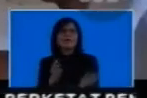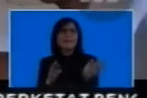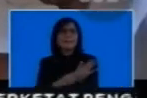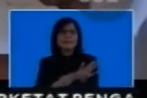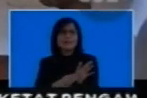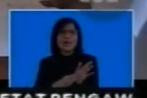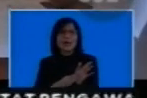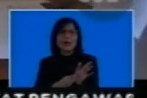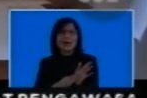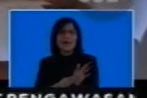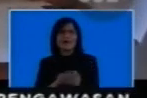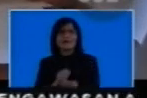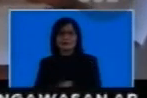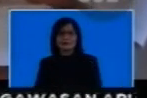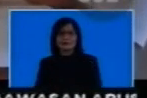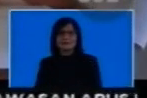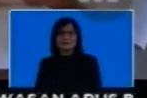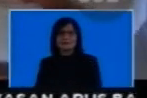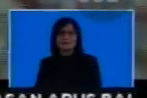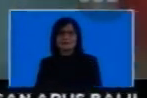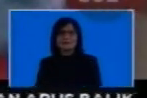menuju cahaya benderang.